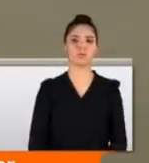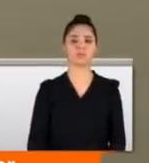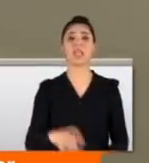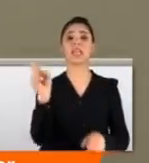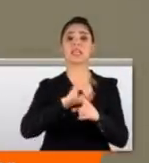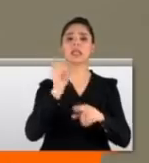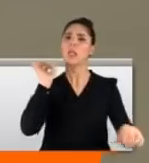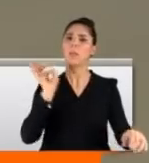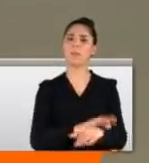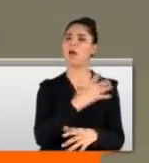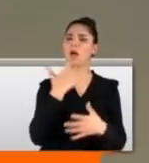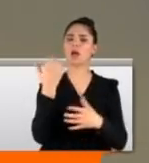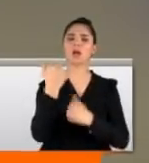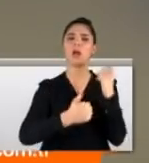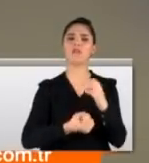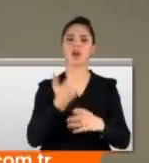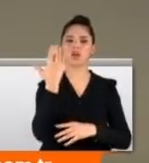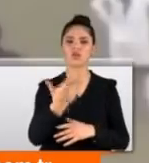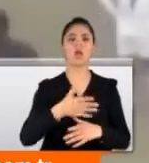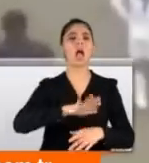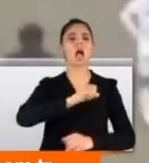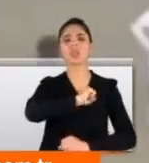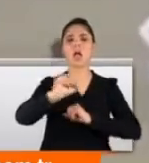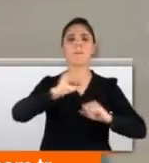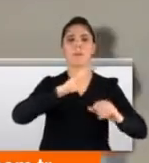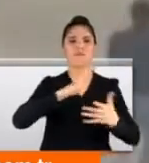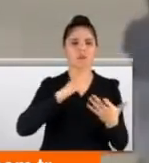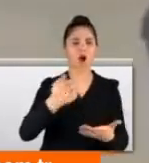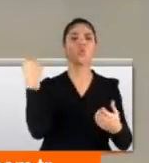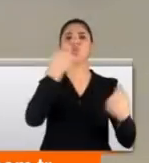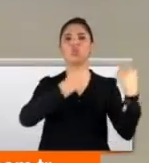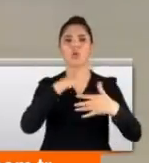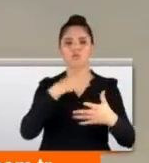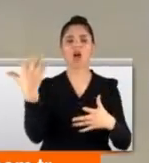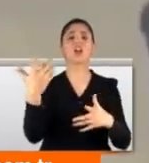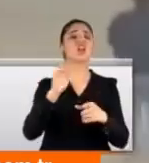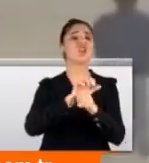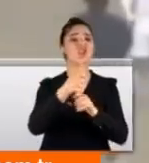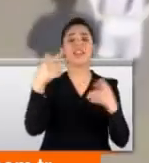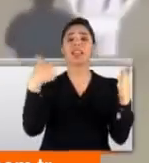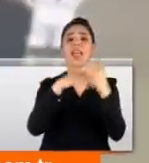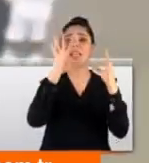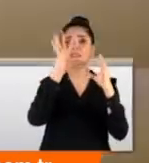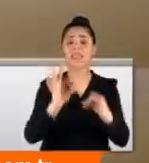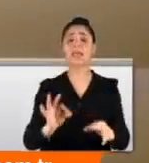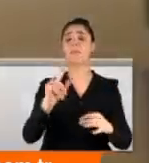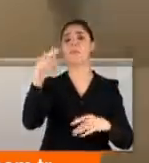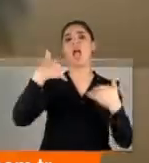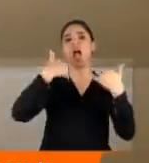Gerilim saniyeler içinde kavgaya dönüştü, tekmeler yumruklar havada uçuştu. Şiddetin hedefinde maçın hakemi